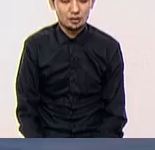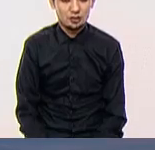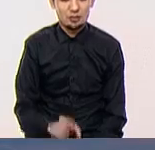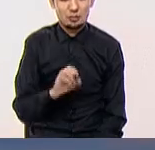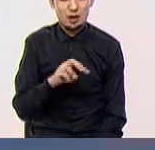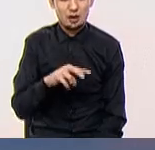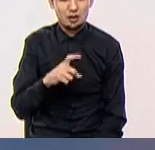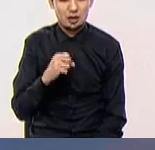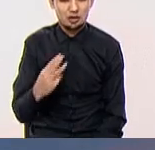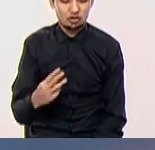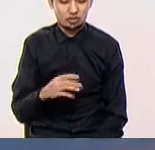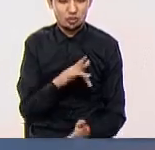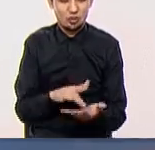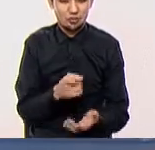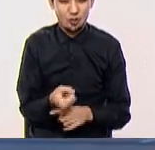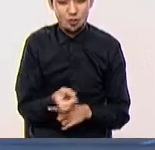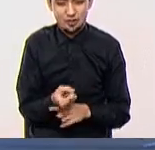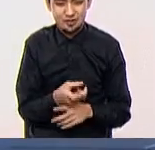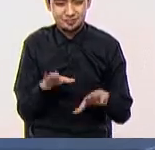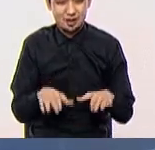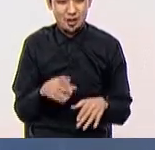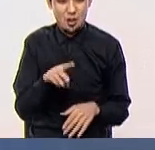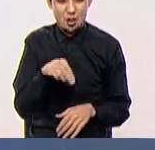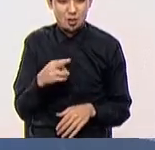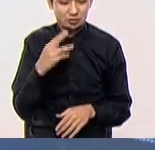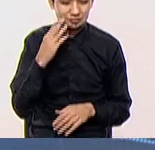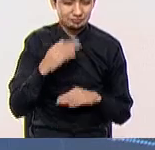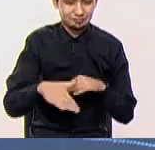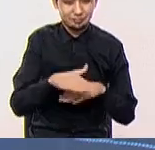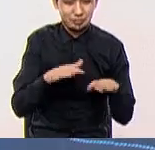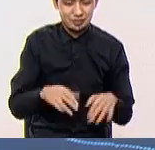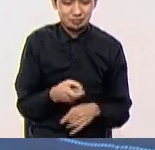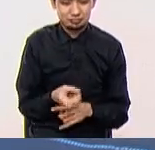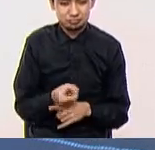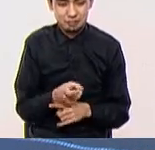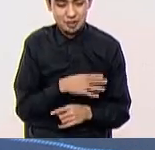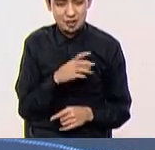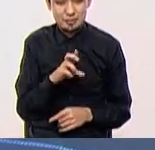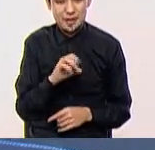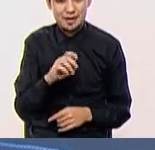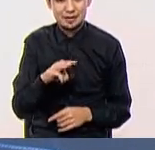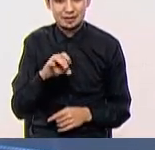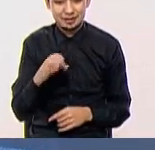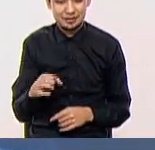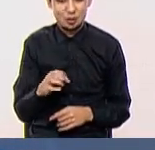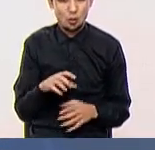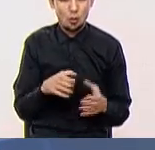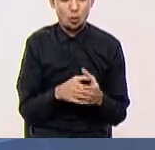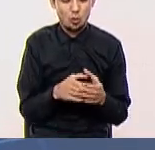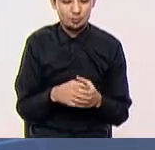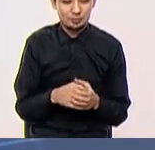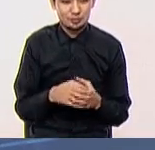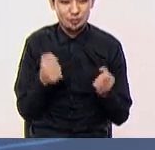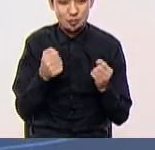Балқаш қаласының хоккейшілері көл үстіндегі мұзда жаттығып жүр. Бертіс клубының спортшылары кортты тендер арқылы